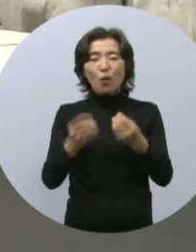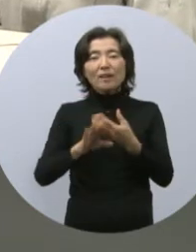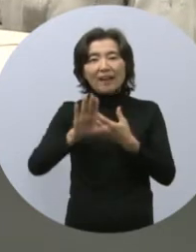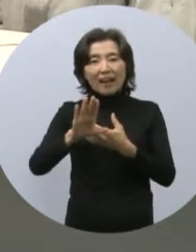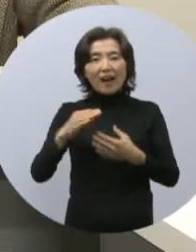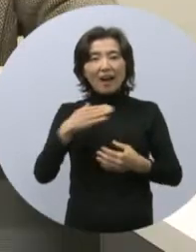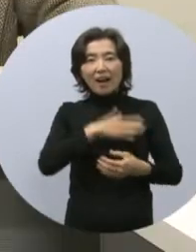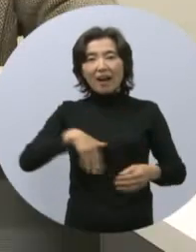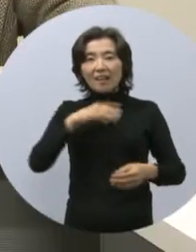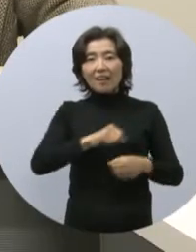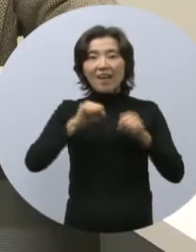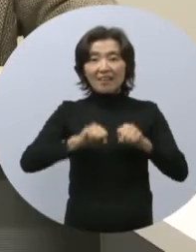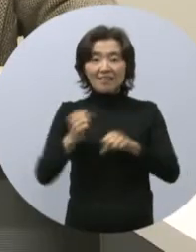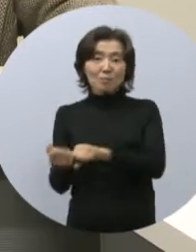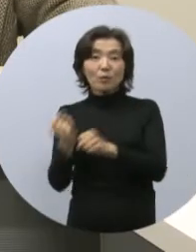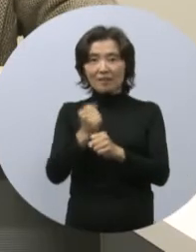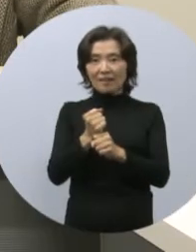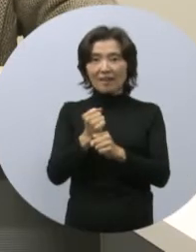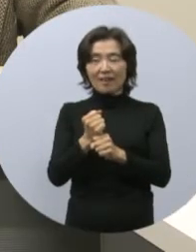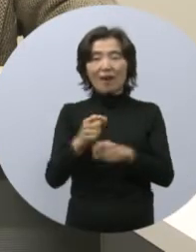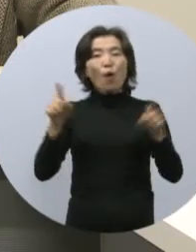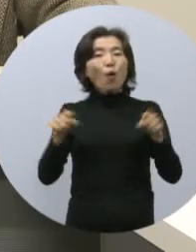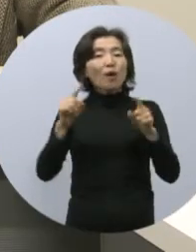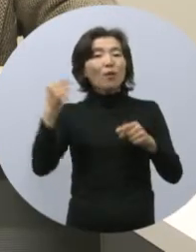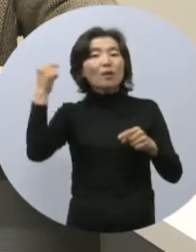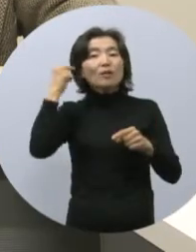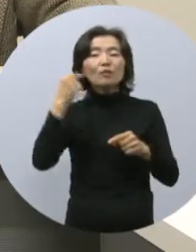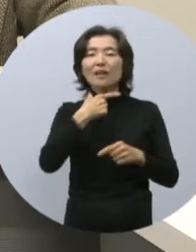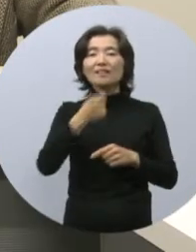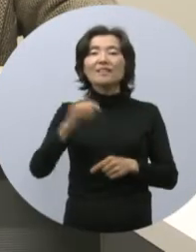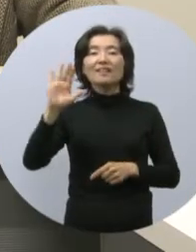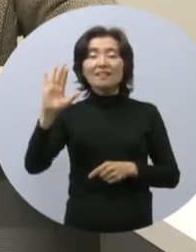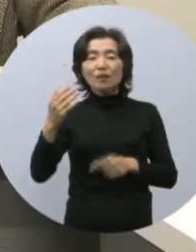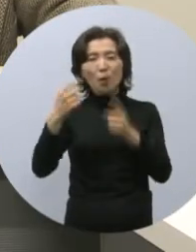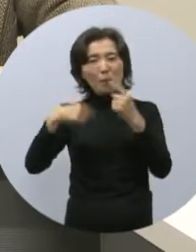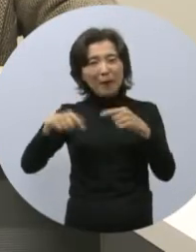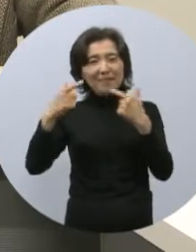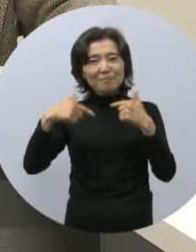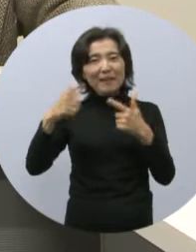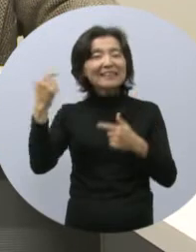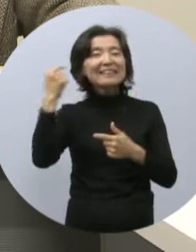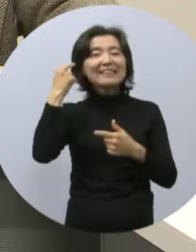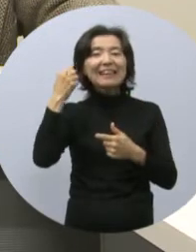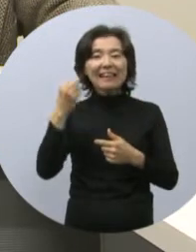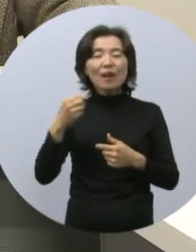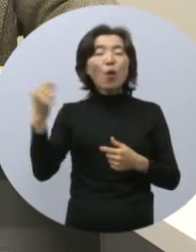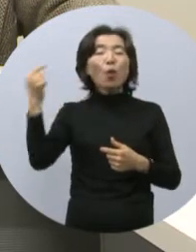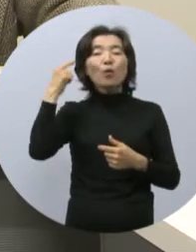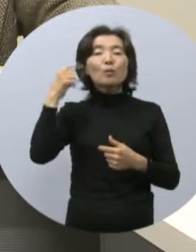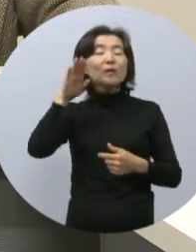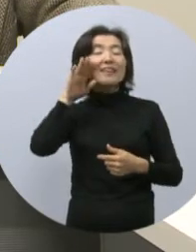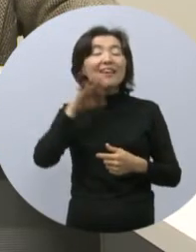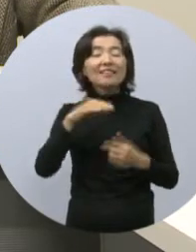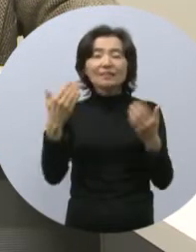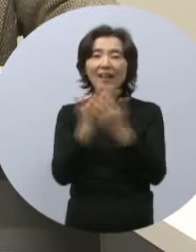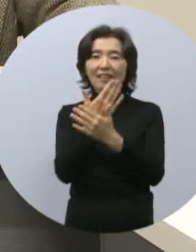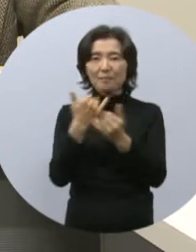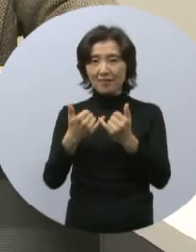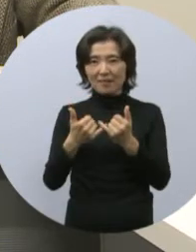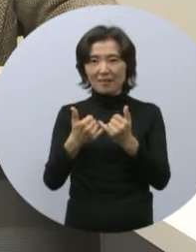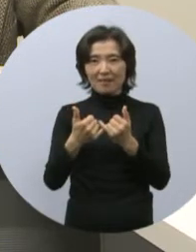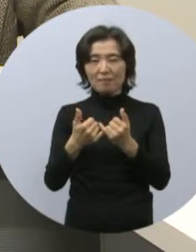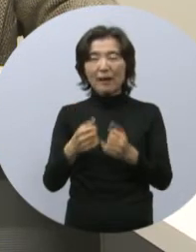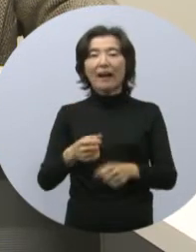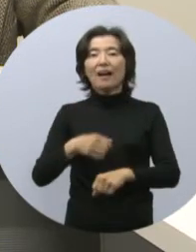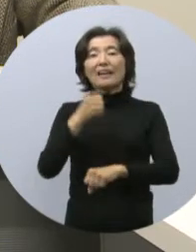ったようで、レコード趣味なんですけど並び替えたり毎日聴いたり、音も良くなったそうです。それに何より